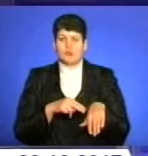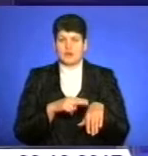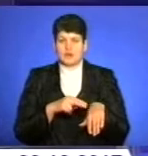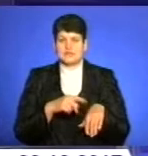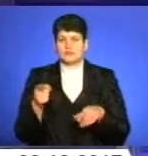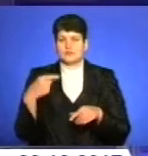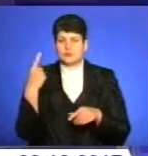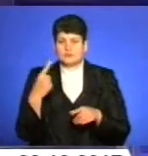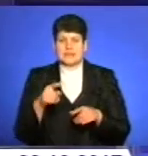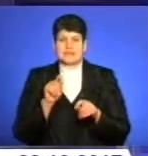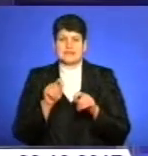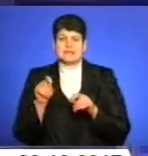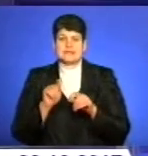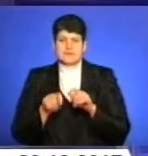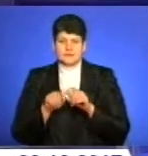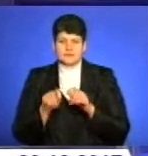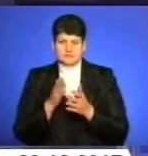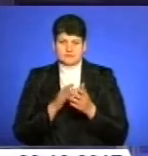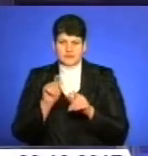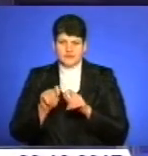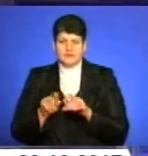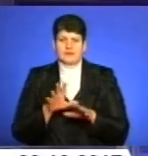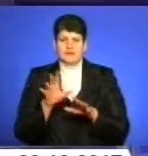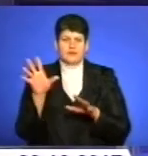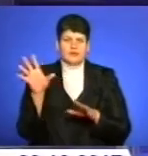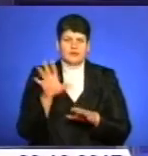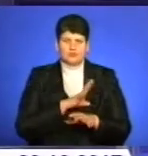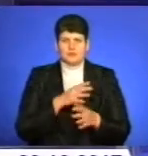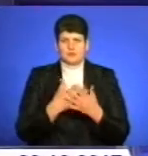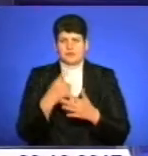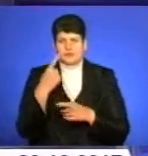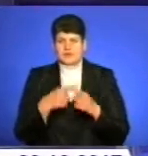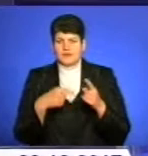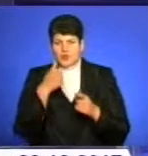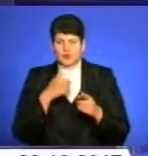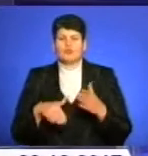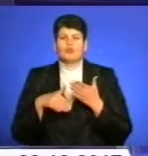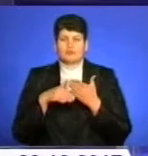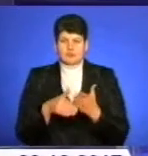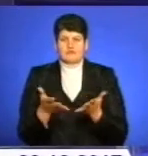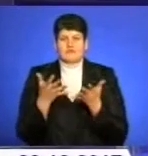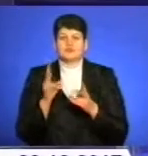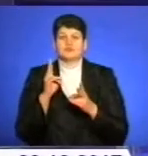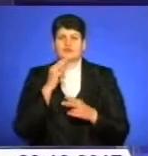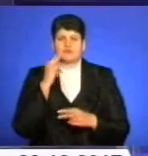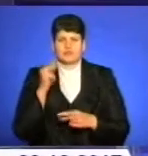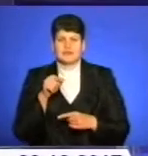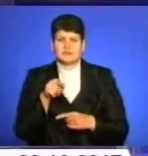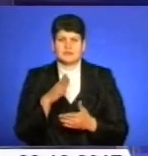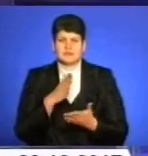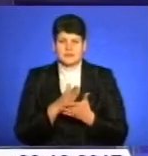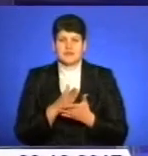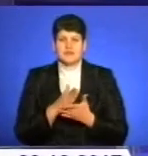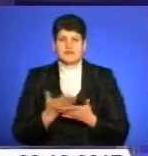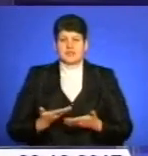області, слідчо-оперативні заходи та експертизи, які тривали півроку, таки допомогли встановити особу підозрюваного. Ним виявився житель